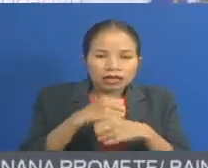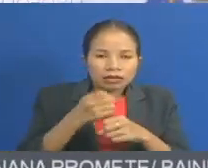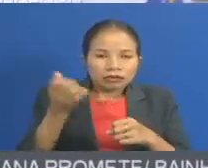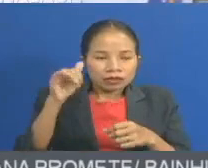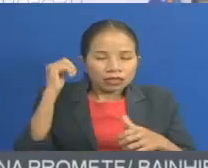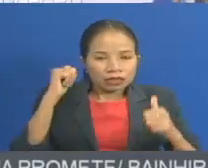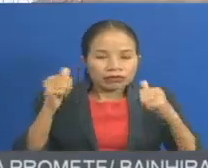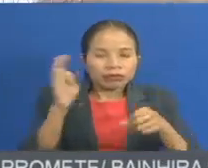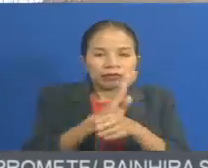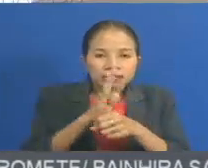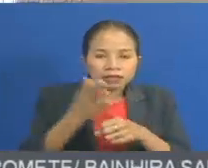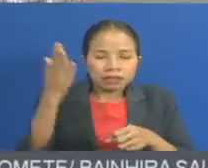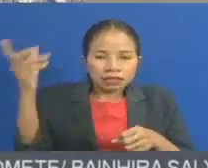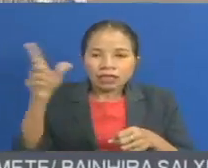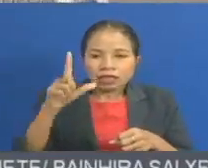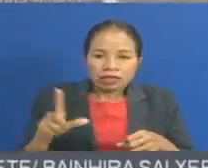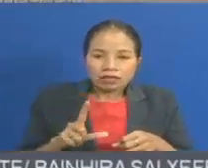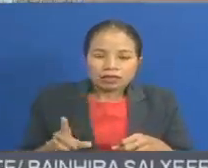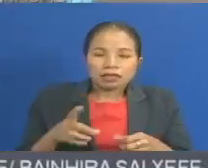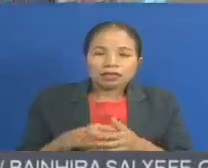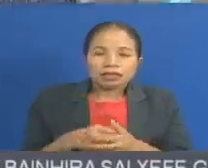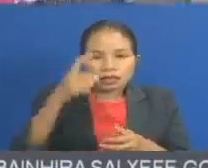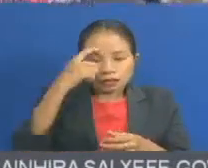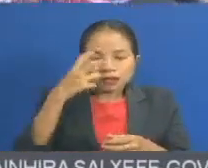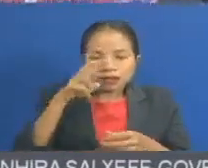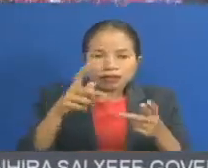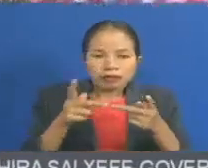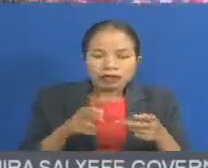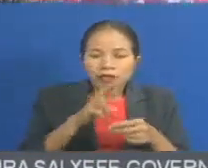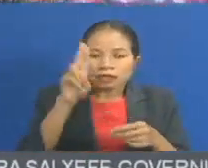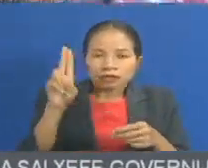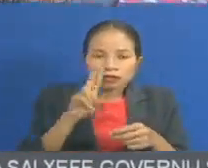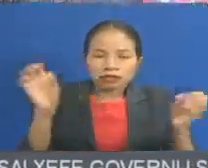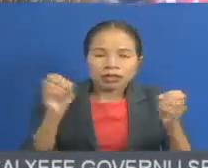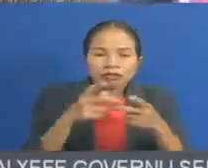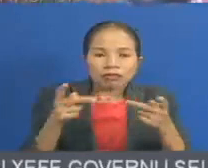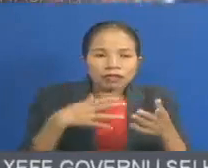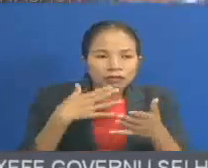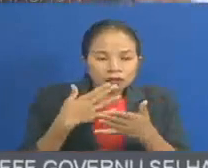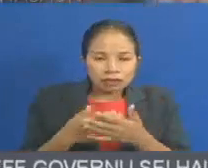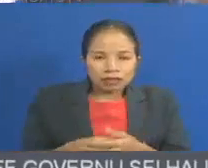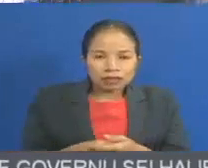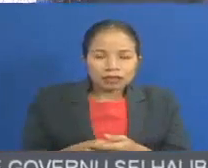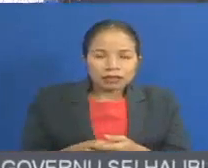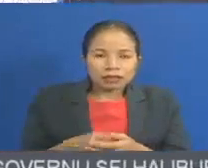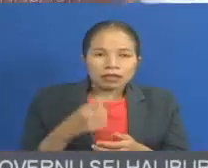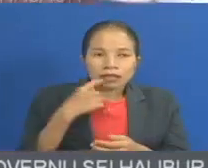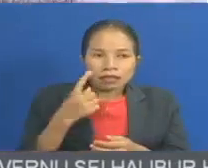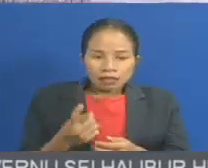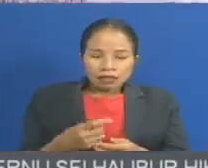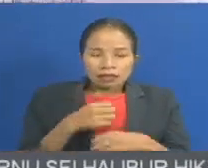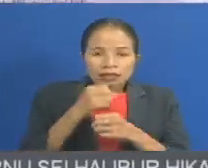ne atividades negócio e a largo lecidere. Tambah reba fatin nebe maksir utiliza laho kondisau nebe dia. Manubui mos avalia kata